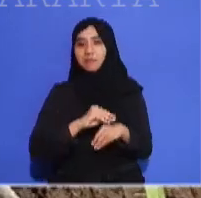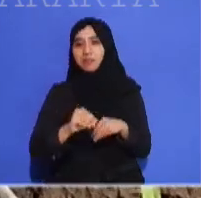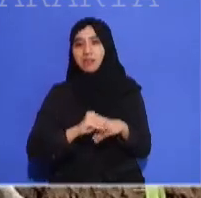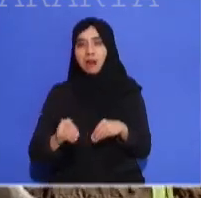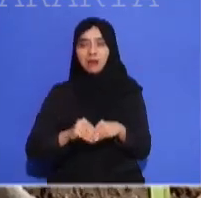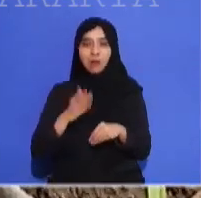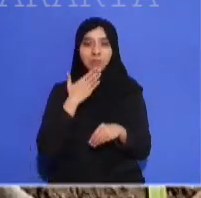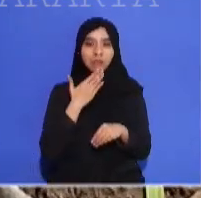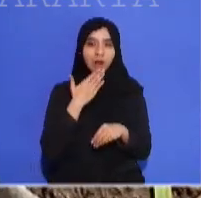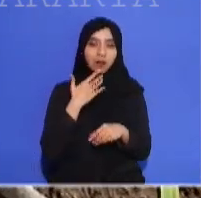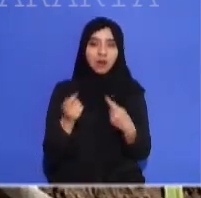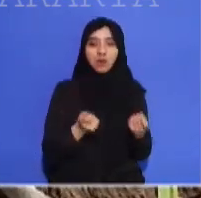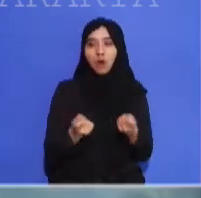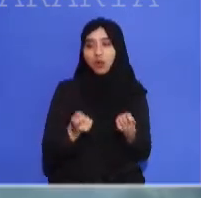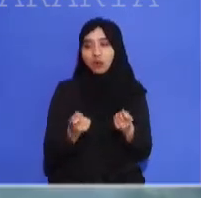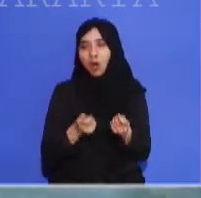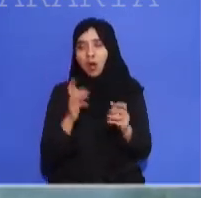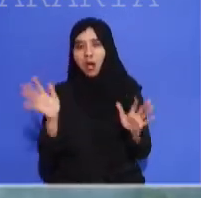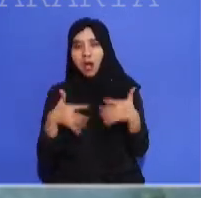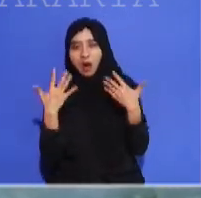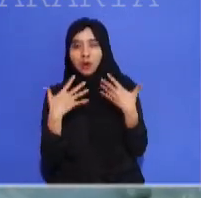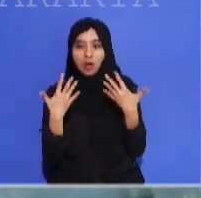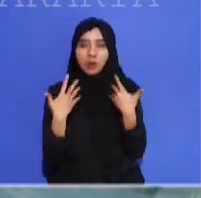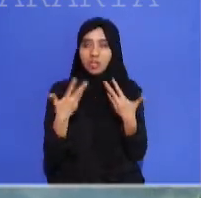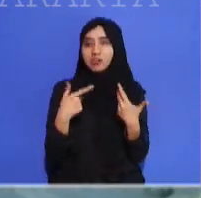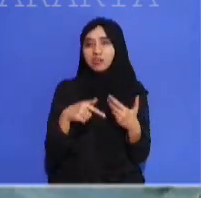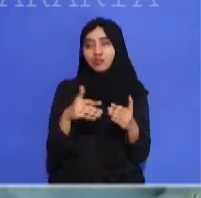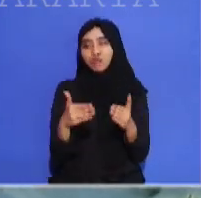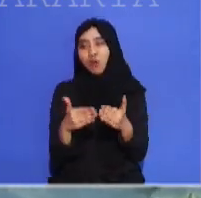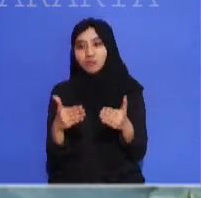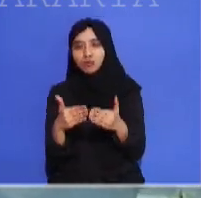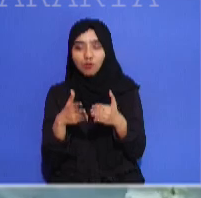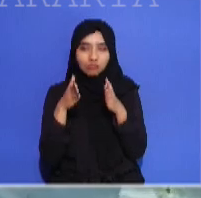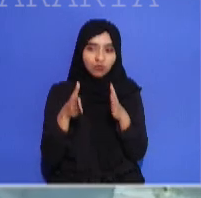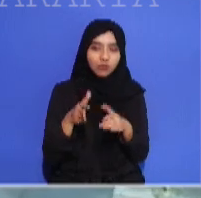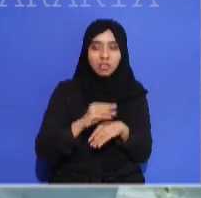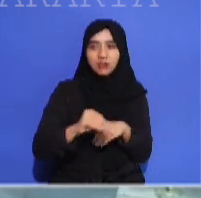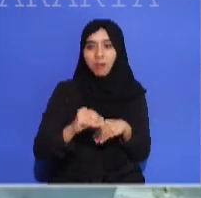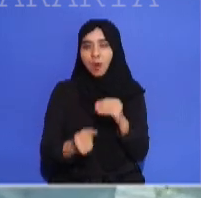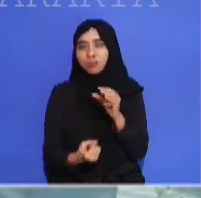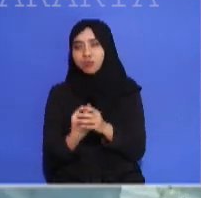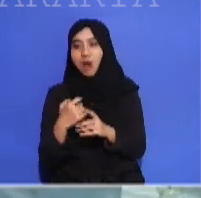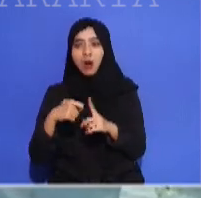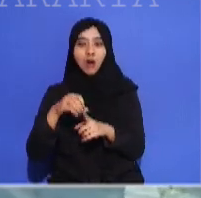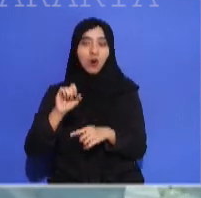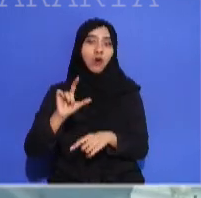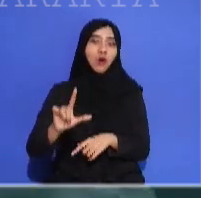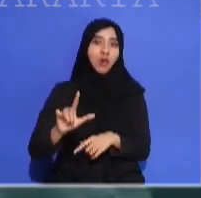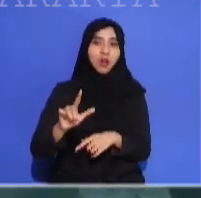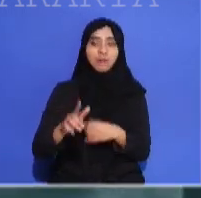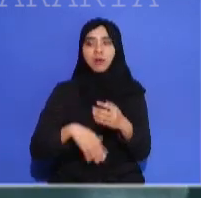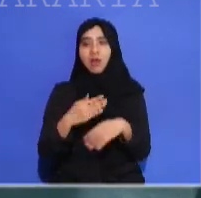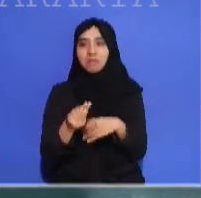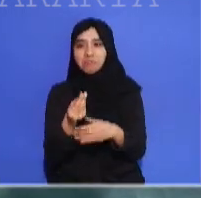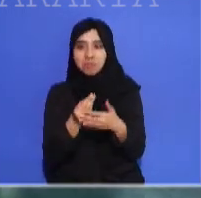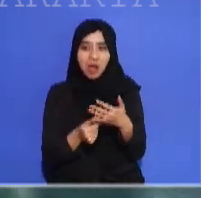dados piyantelipun. Hawa ing laladan menika pancen cocok kangge taneman janganan menika. Kangge nikelaken asiling produksi, kathah kadang